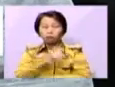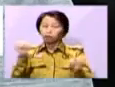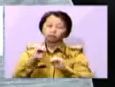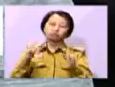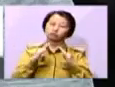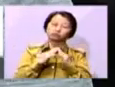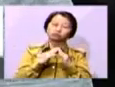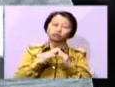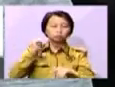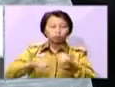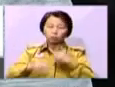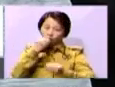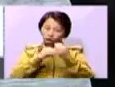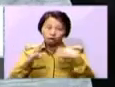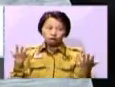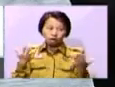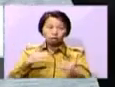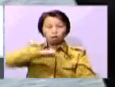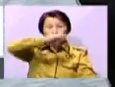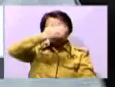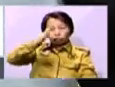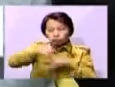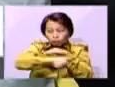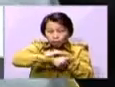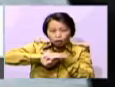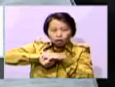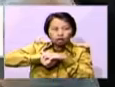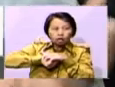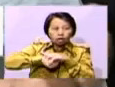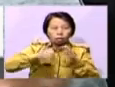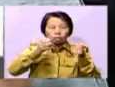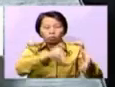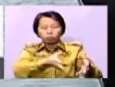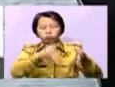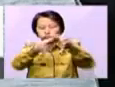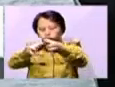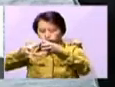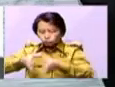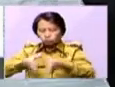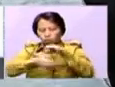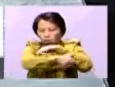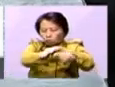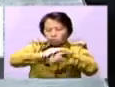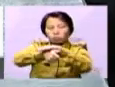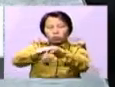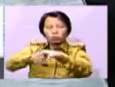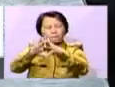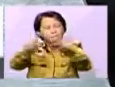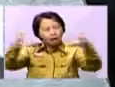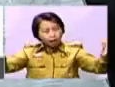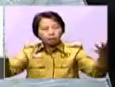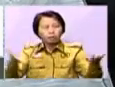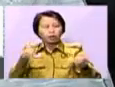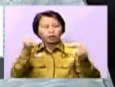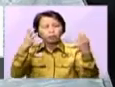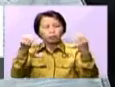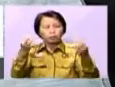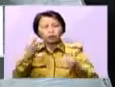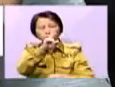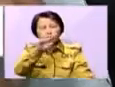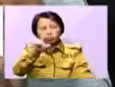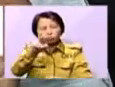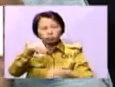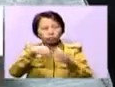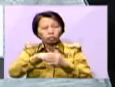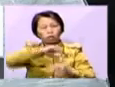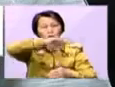rumah, tak boleh makanan, dalam bukit-bukit, sana satu lunggu, ada banyak-banyak, ratus-ratus ribu-ribu orang